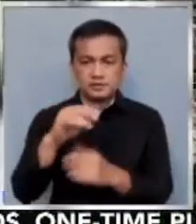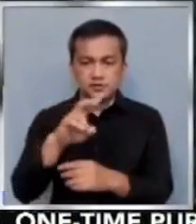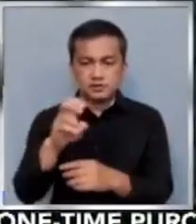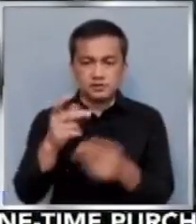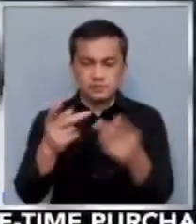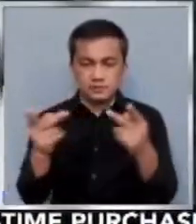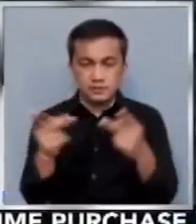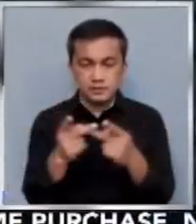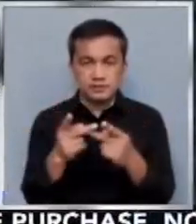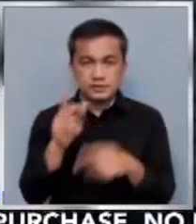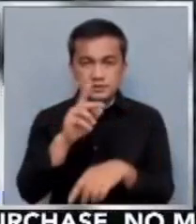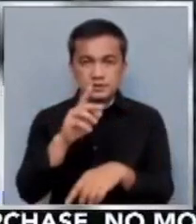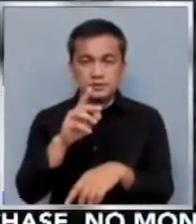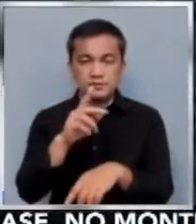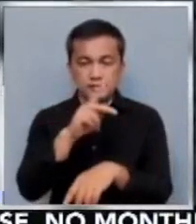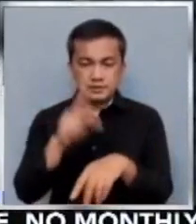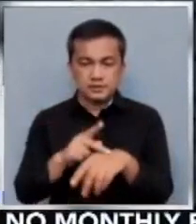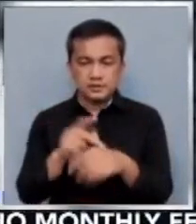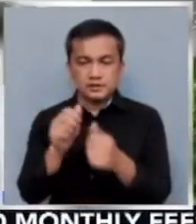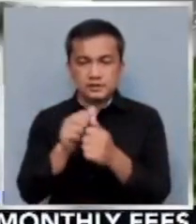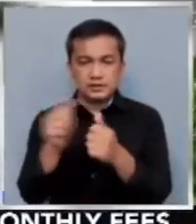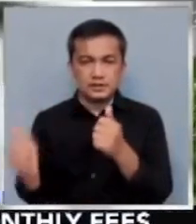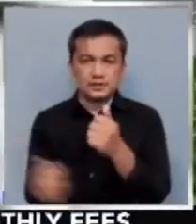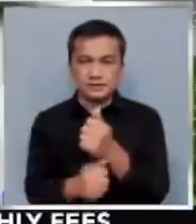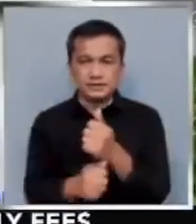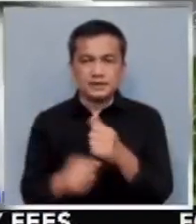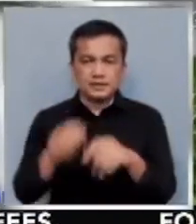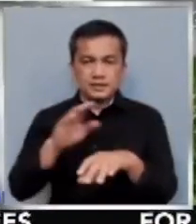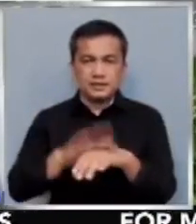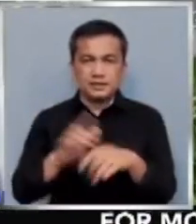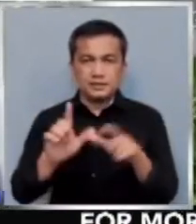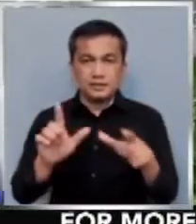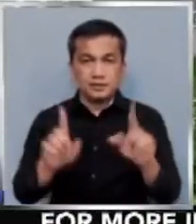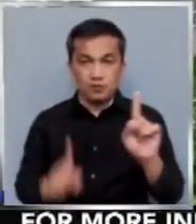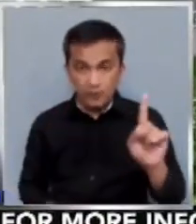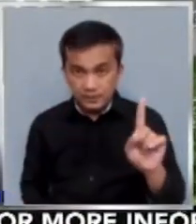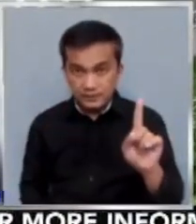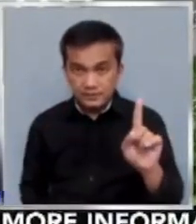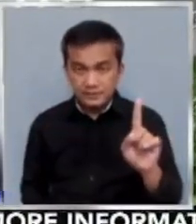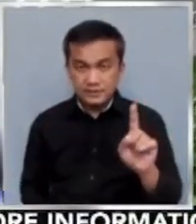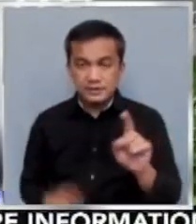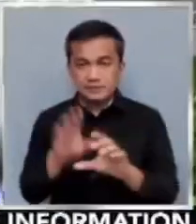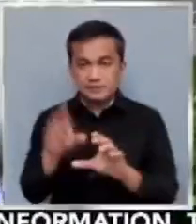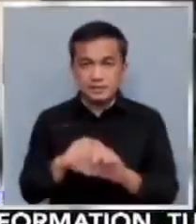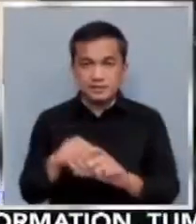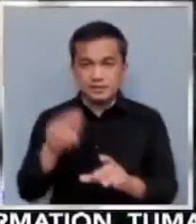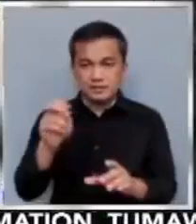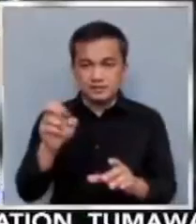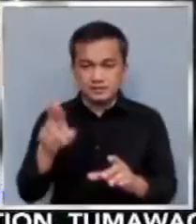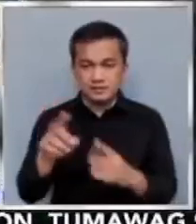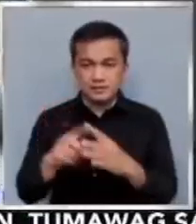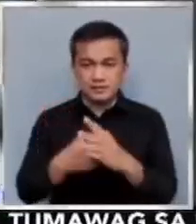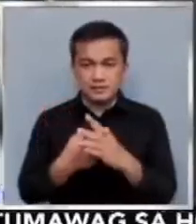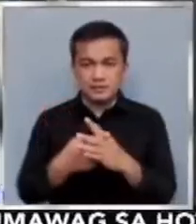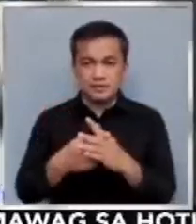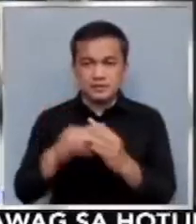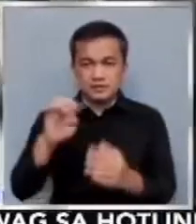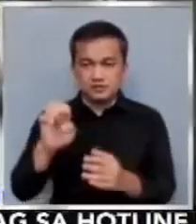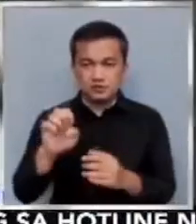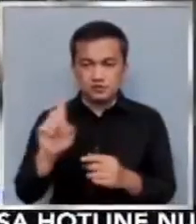Pilipinas ang nasa ilalim na ng Alert Level 1, kabilang na ang NCR simula June 1 hanggang sa